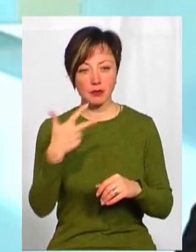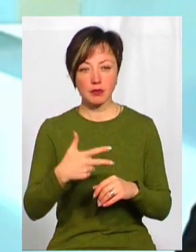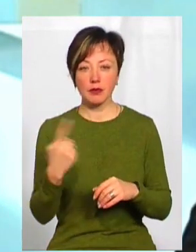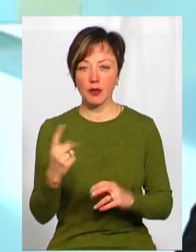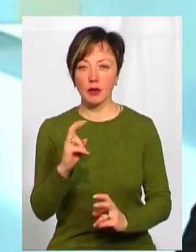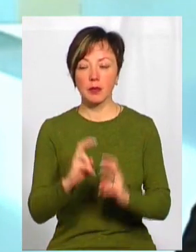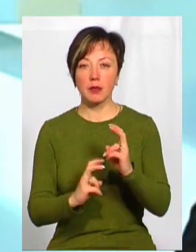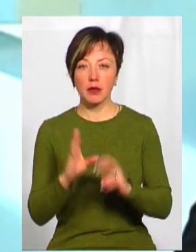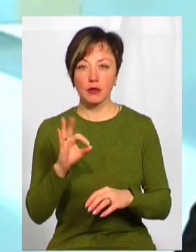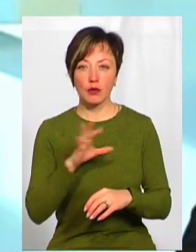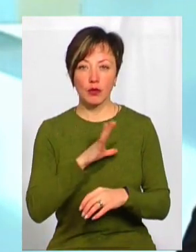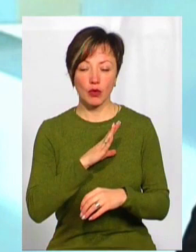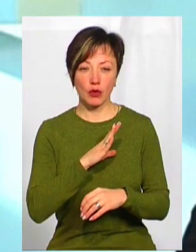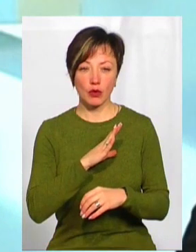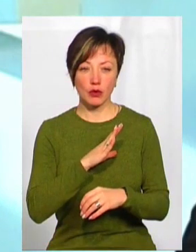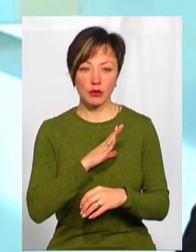31 підприємство було